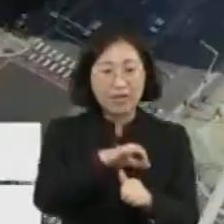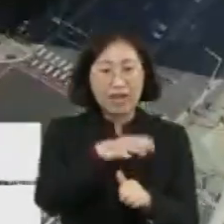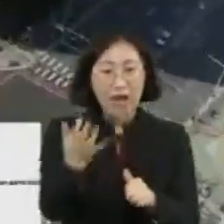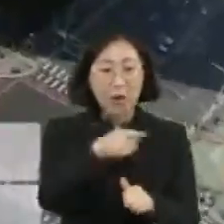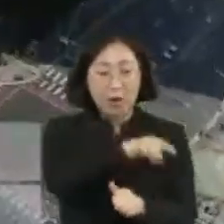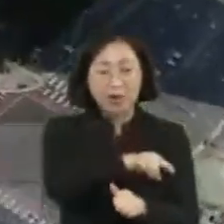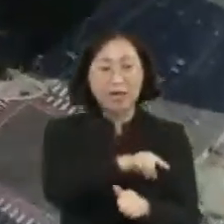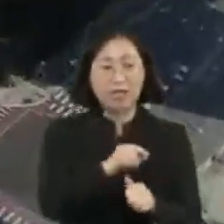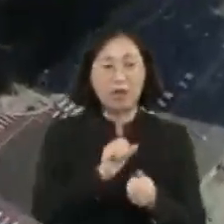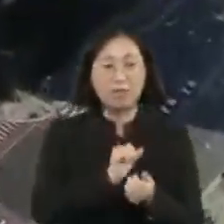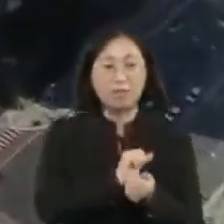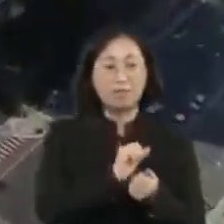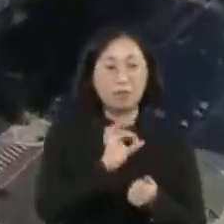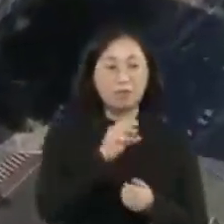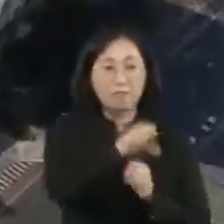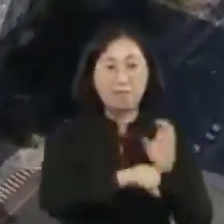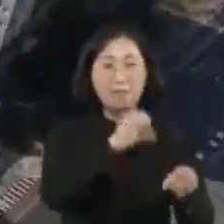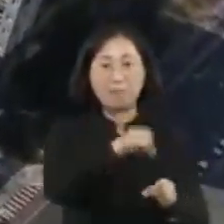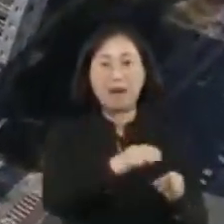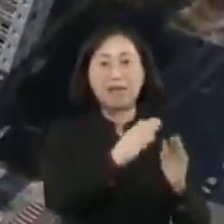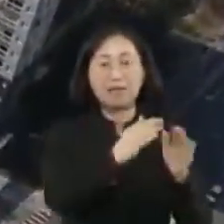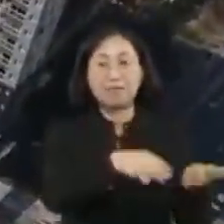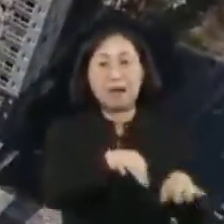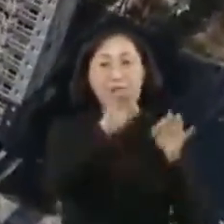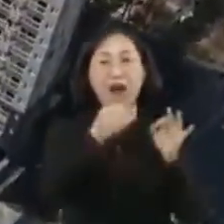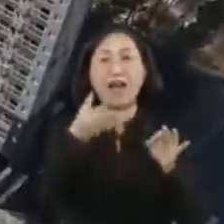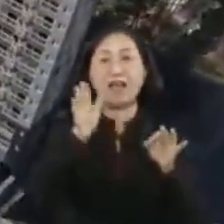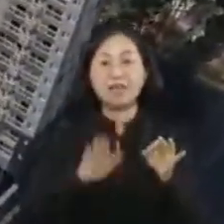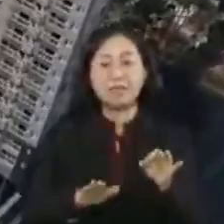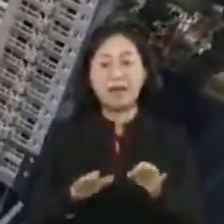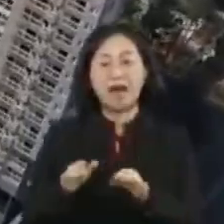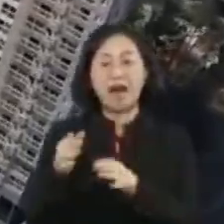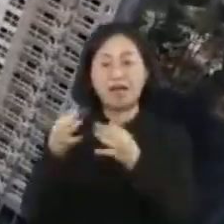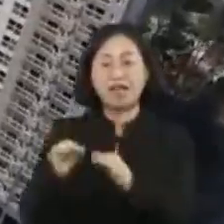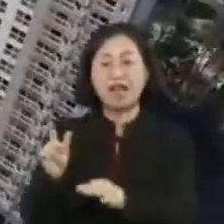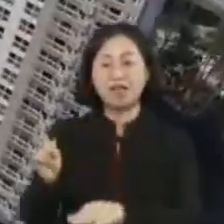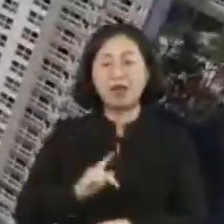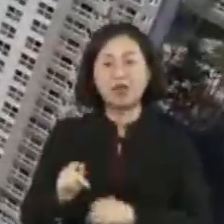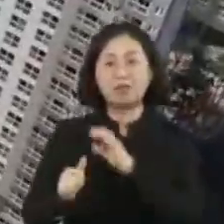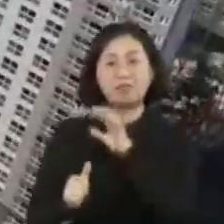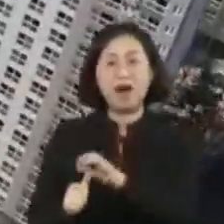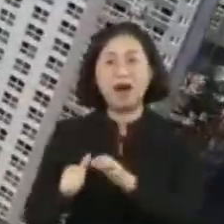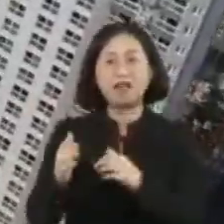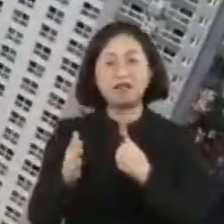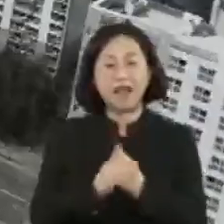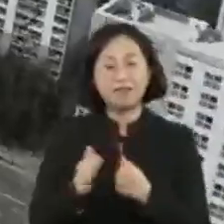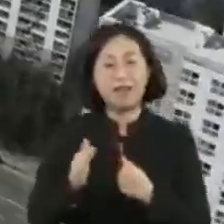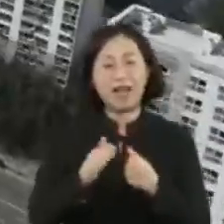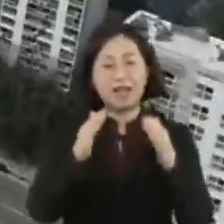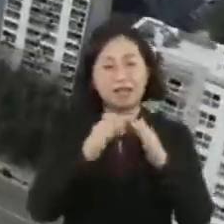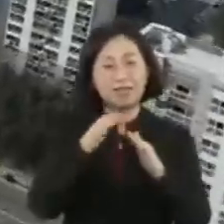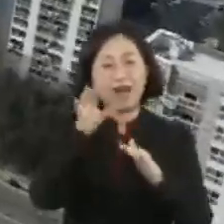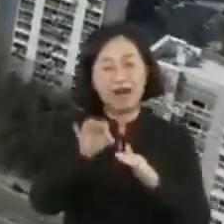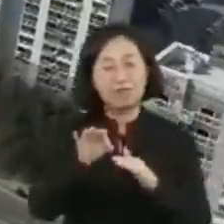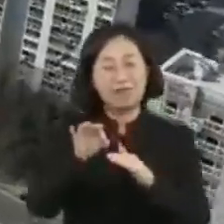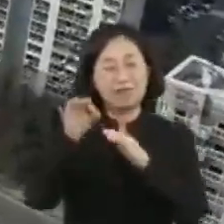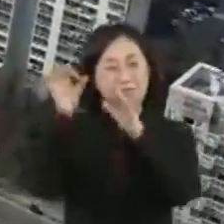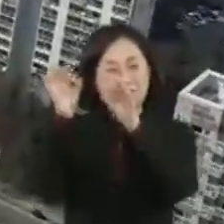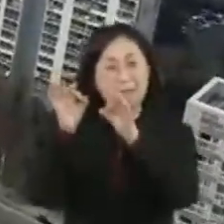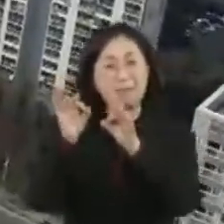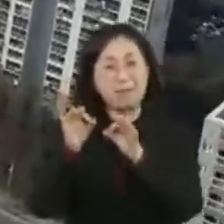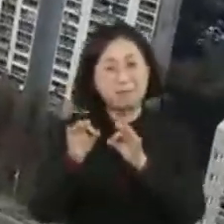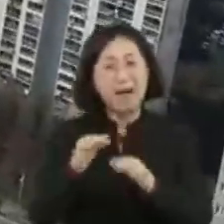나타났지만 대출 규제 강화를 계기로 돈줄이 죄이면서 지역 주택시장이 점차 안정을 찾을